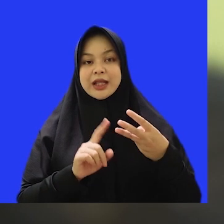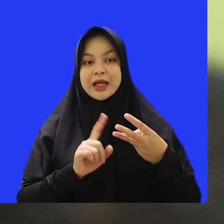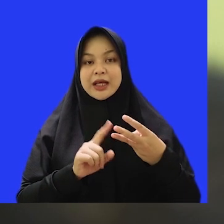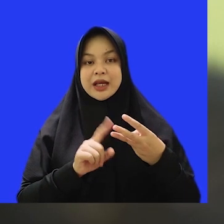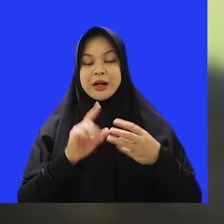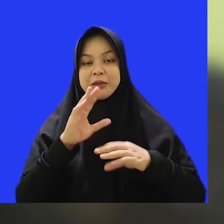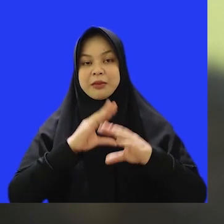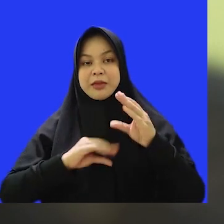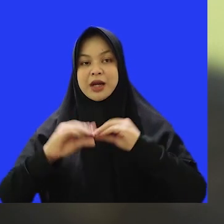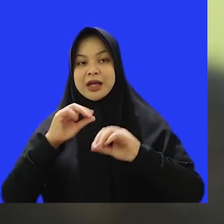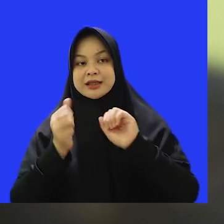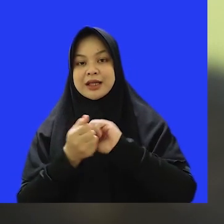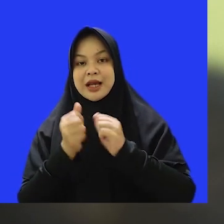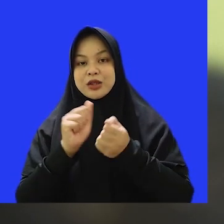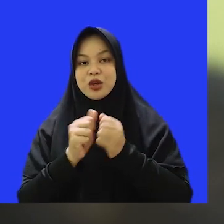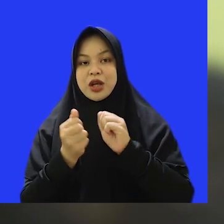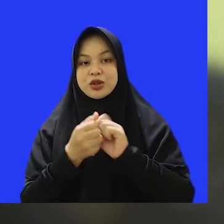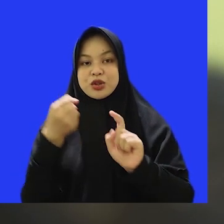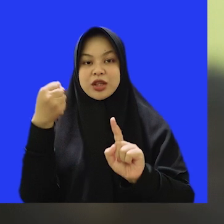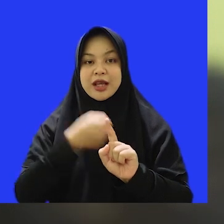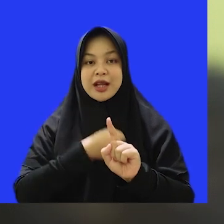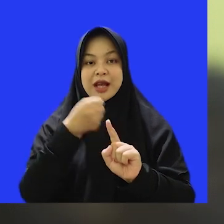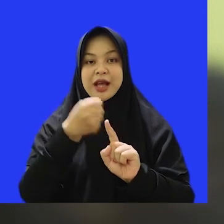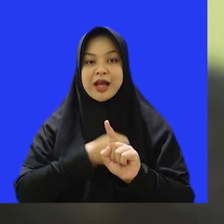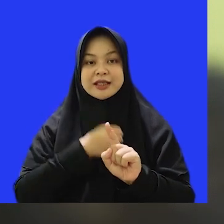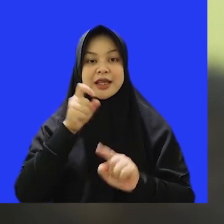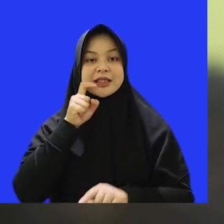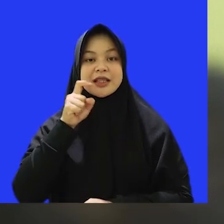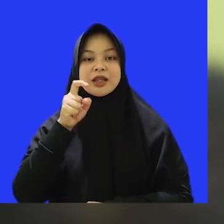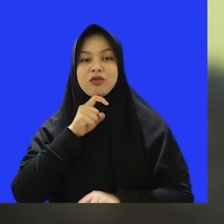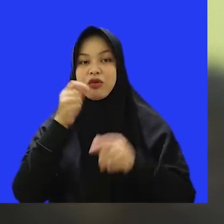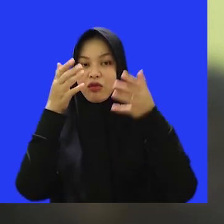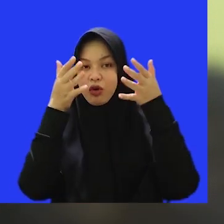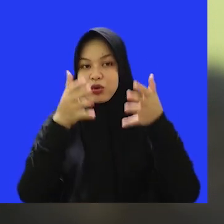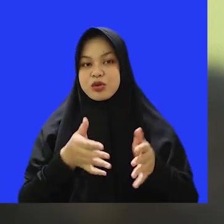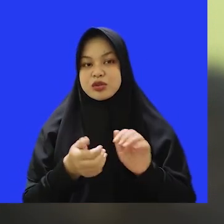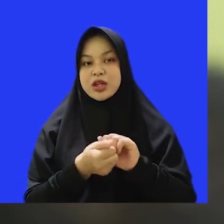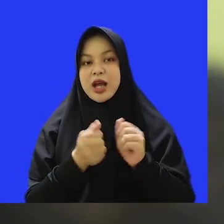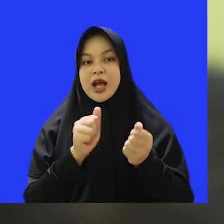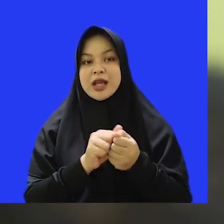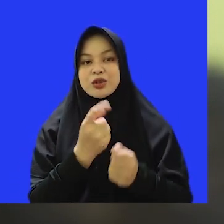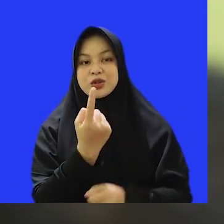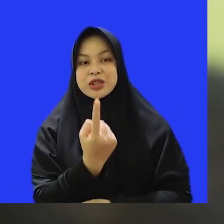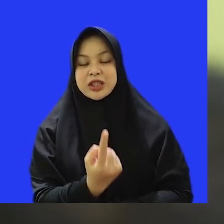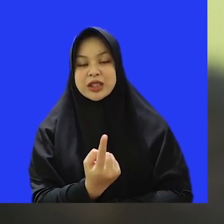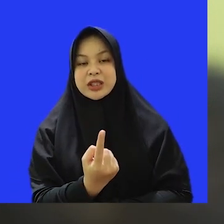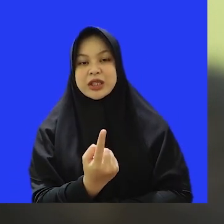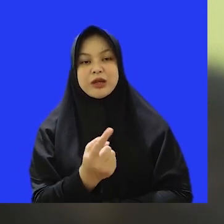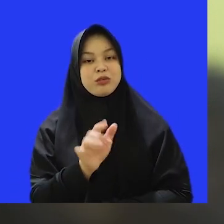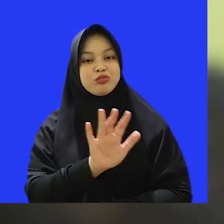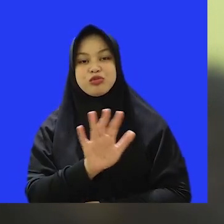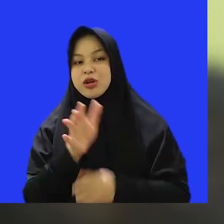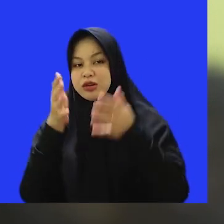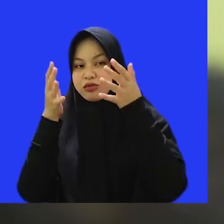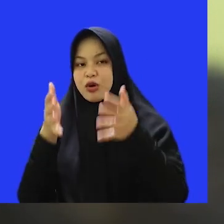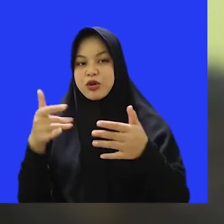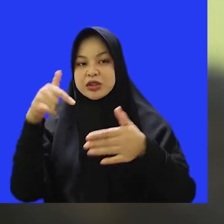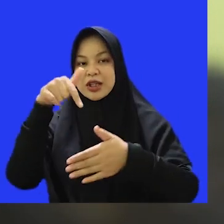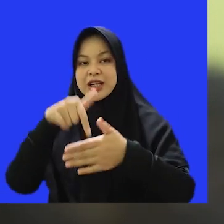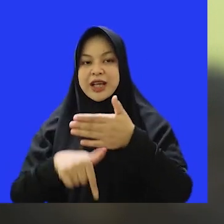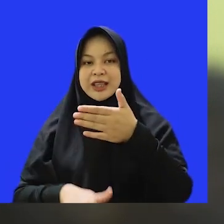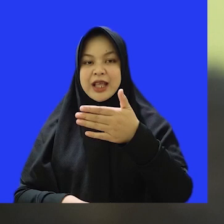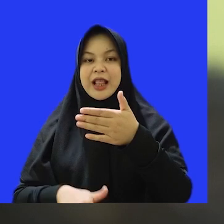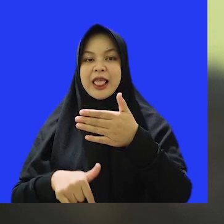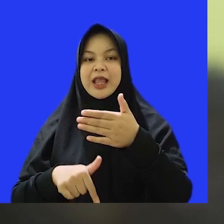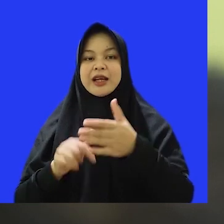Ketiga, dalam membahas kasus-kasus kekerasan seksual, pastikan untuk fokus pada kasus itu sendiri dan bukan pada